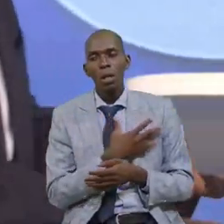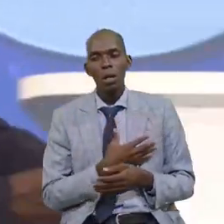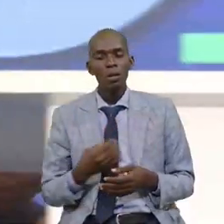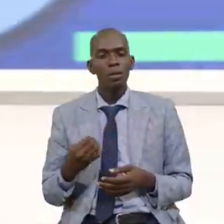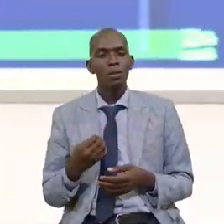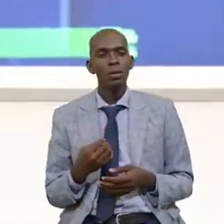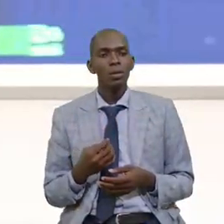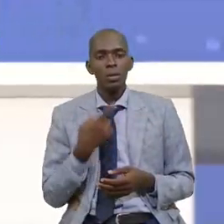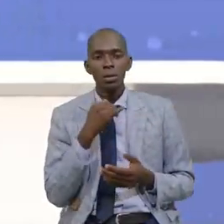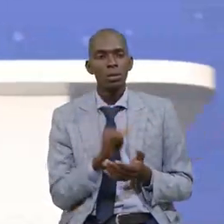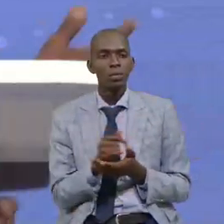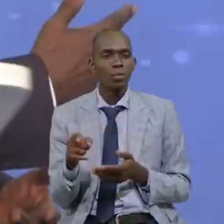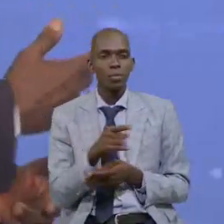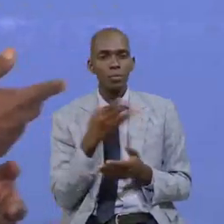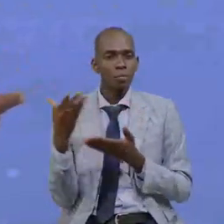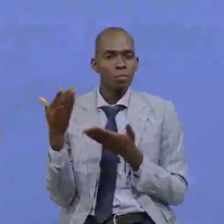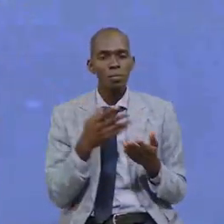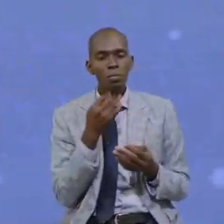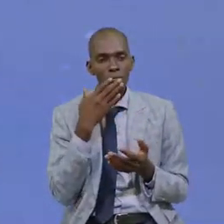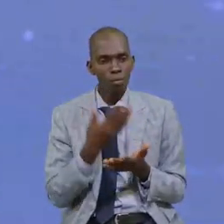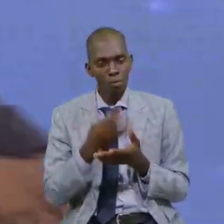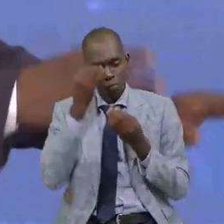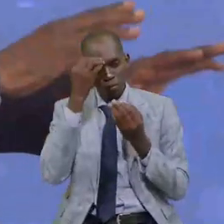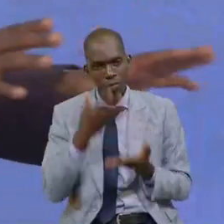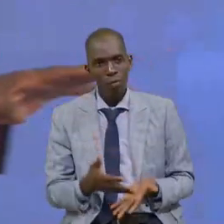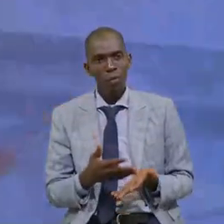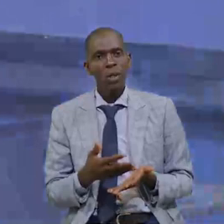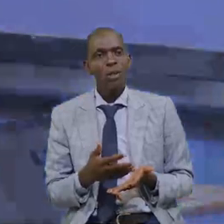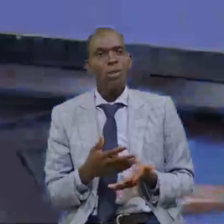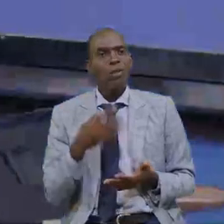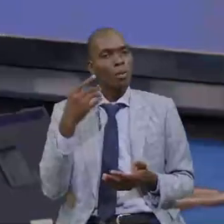nouvelles. Il dit, comme tu apportes les bonnes nouvelles,